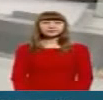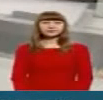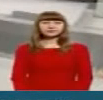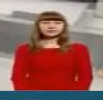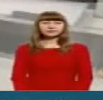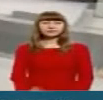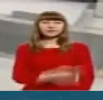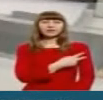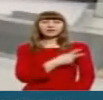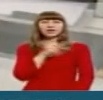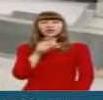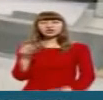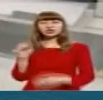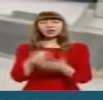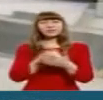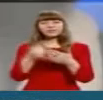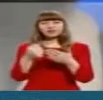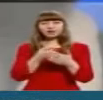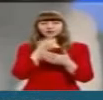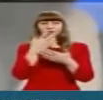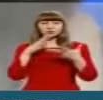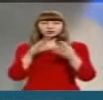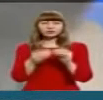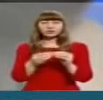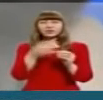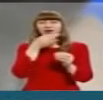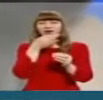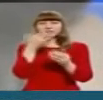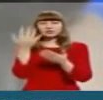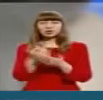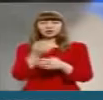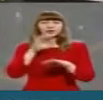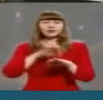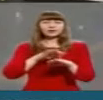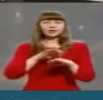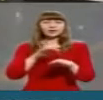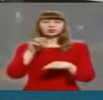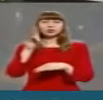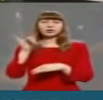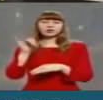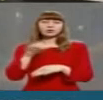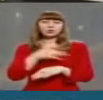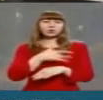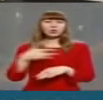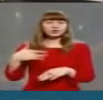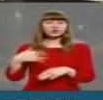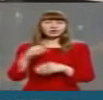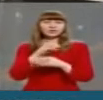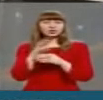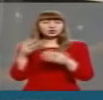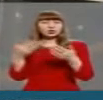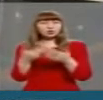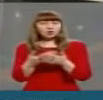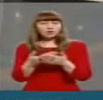Медицина мамандары туберкулез дертін ерте анықтау бағытында жақсы көрсеткішке қол жеткізіп отыр. Науқастарды жаңа диагностикалық